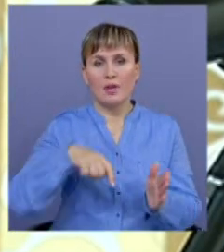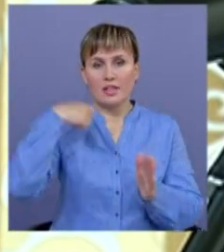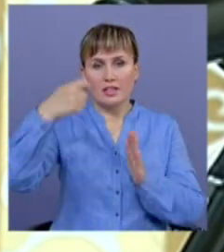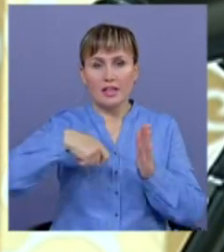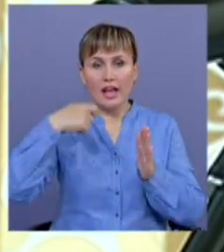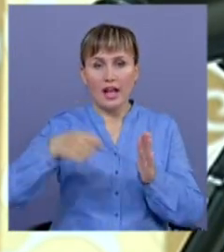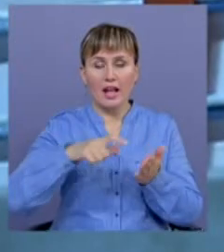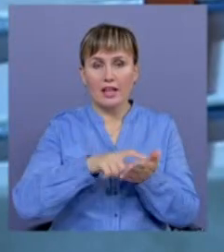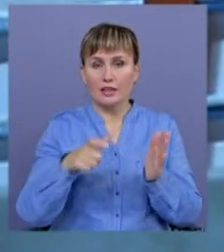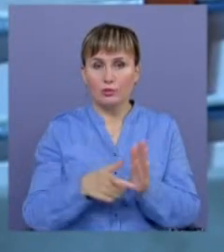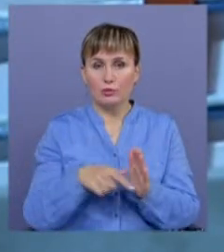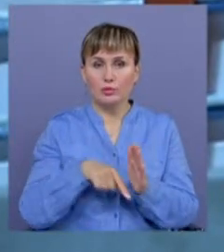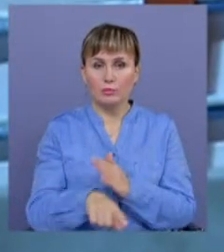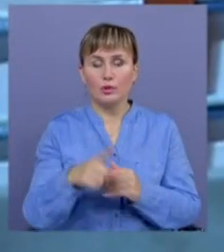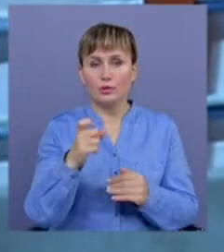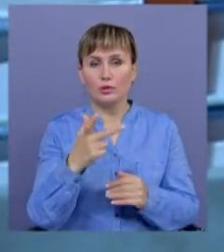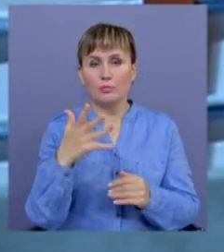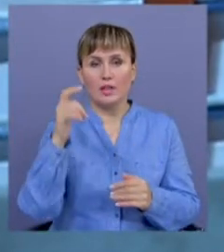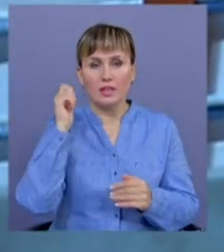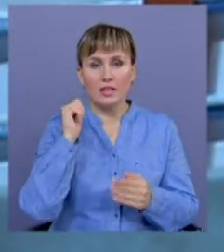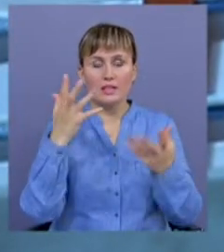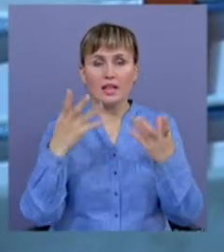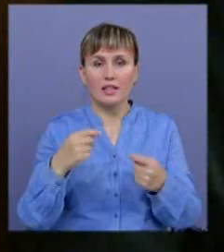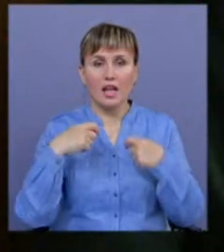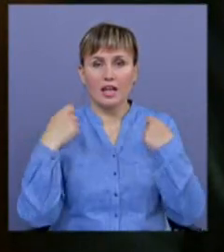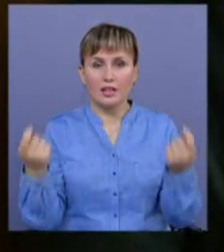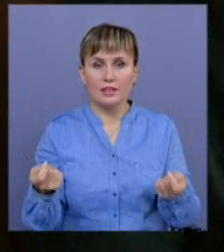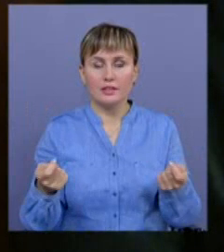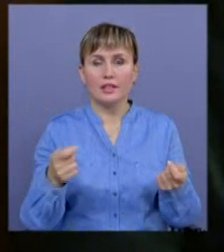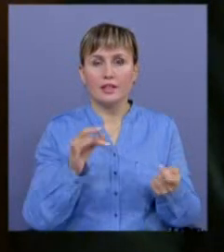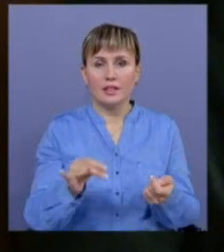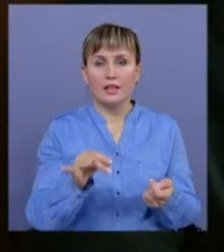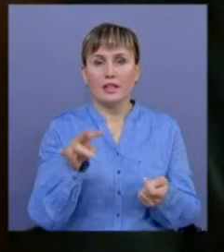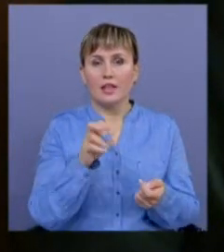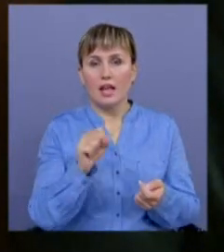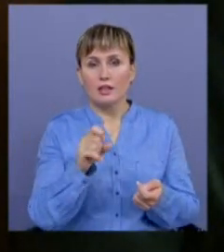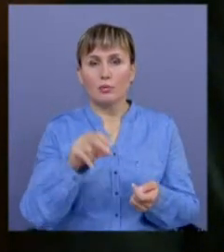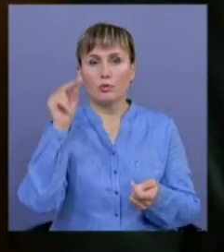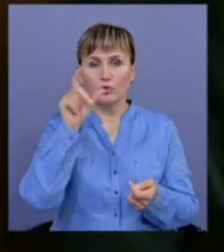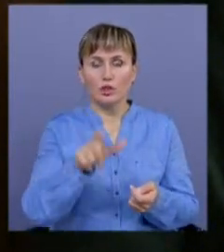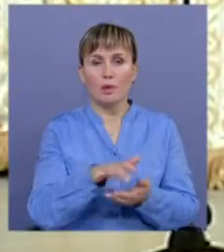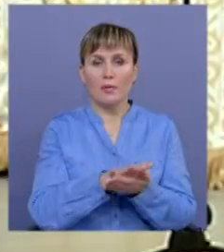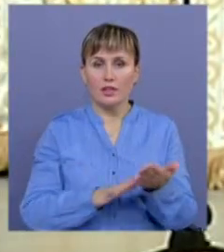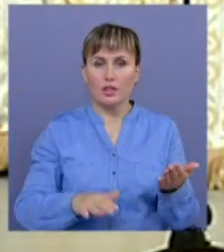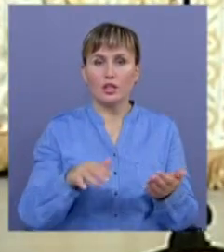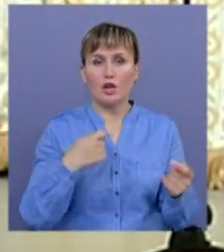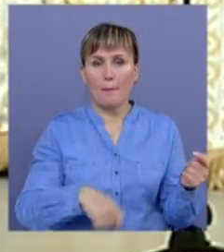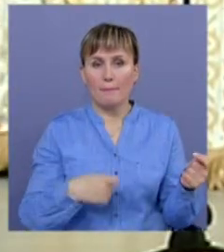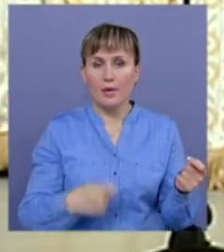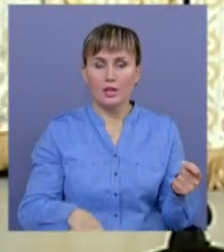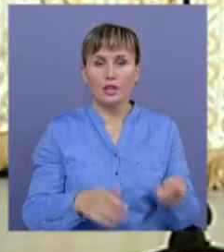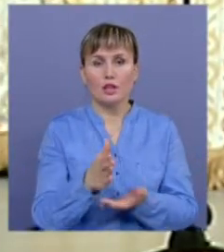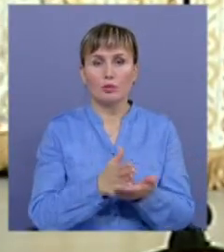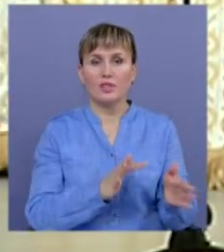на телестудии «Түркі әлемі» к 135-летию со дня рождения Акыйгы. Кенен Азербаев – ученик и последователь Жамбыла Жабаева,